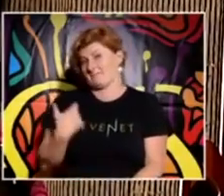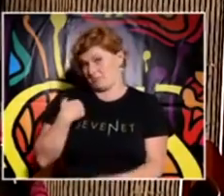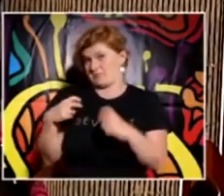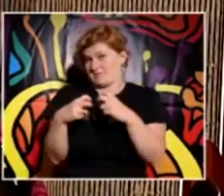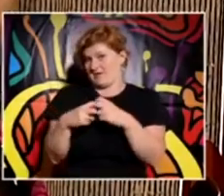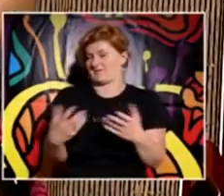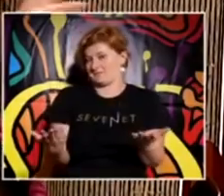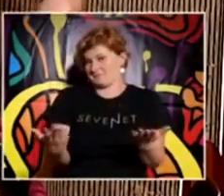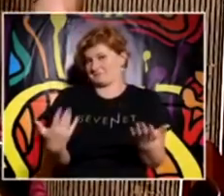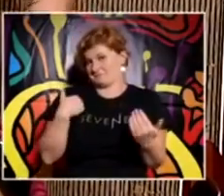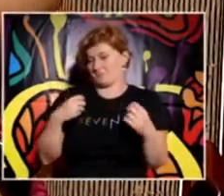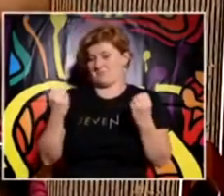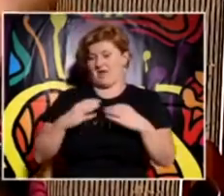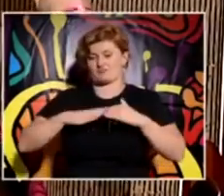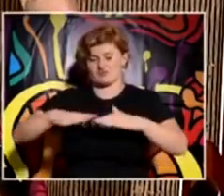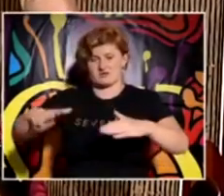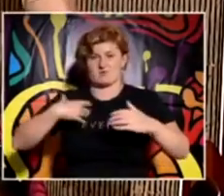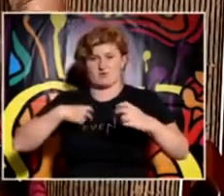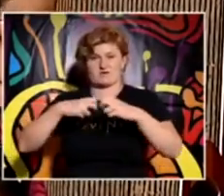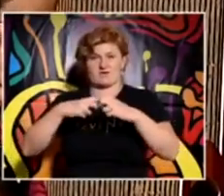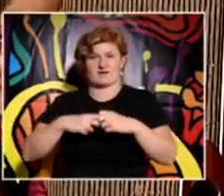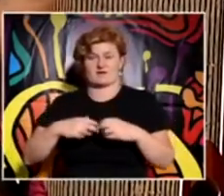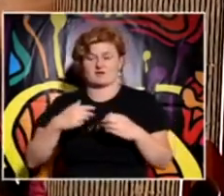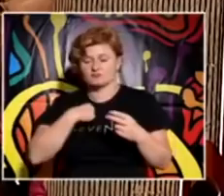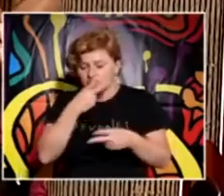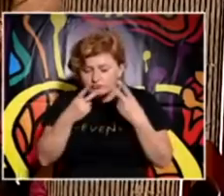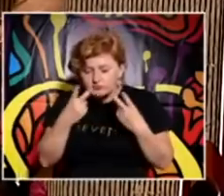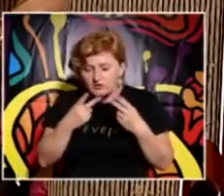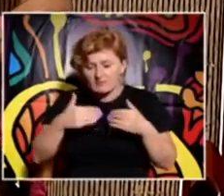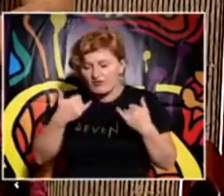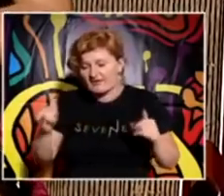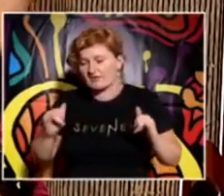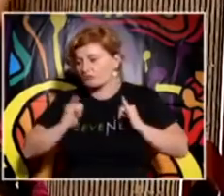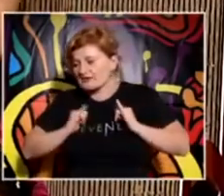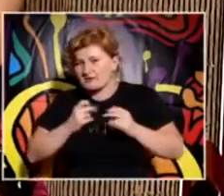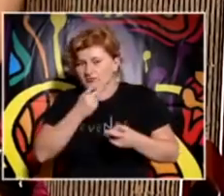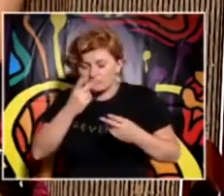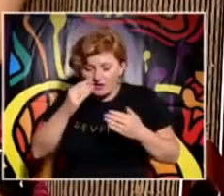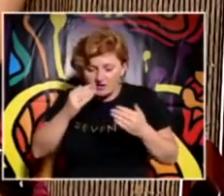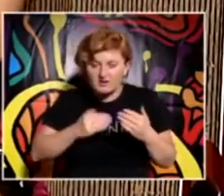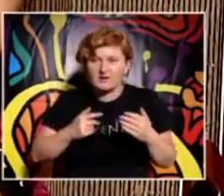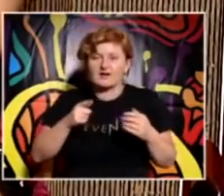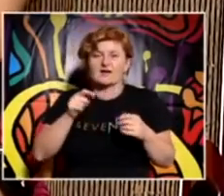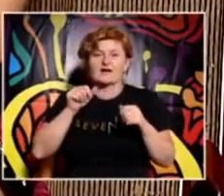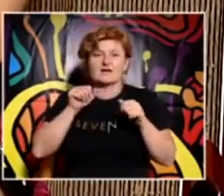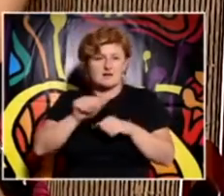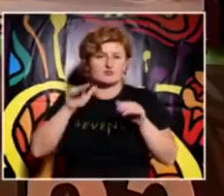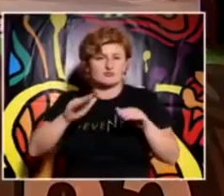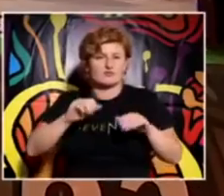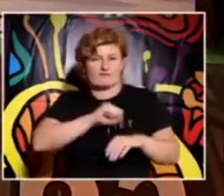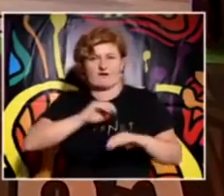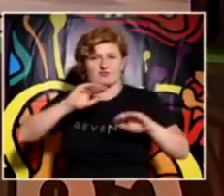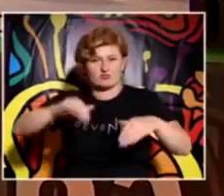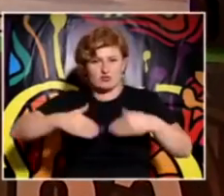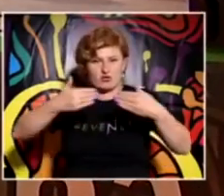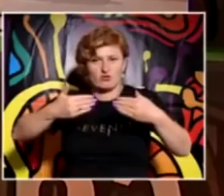słuchajcie. Więc przede wszystkim my szukamy w internecie. Może jakiś inny przewodnik, może jakiś inny turysta. Jest bardzo dużo fajnych stron, na przykład